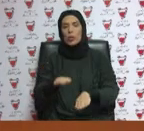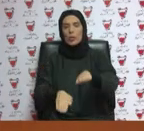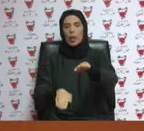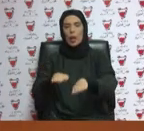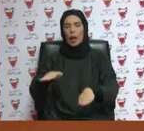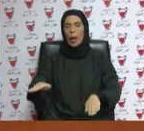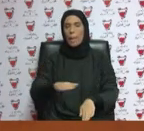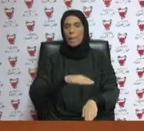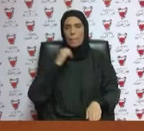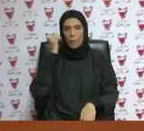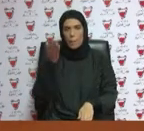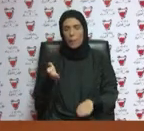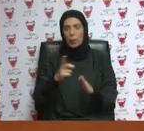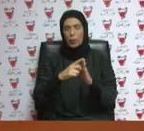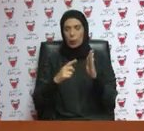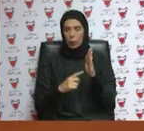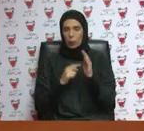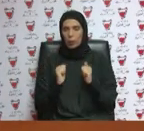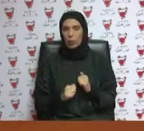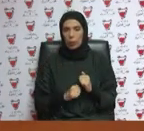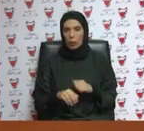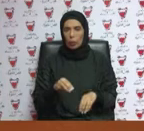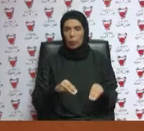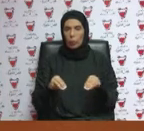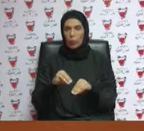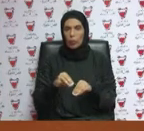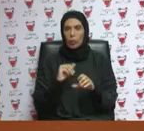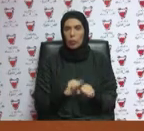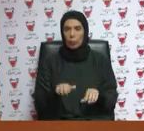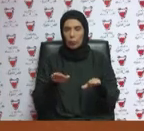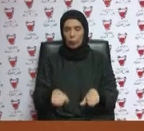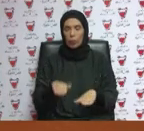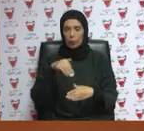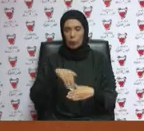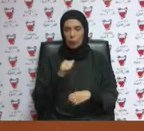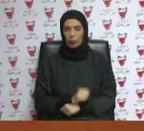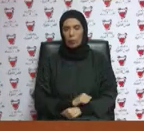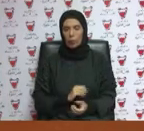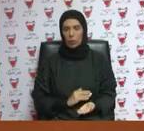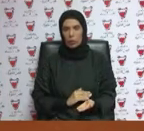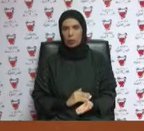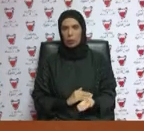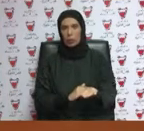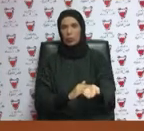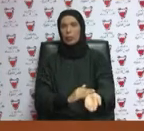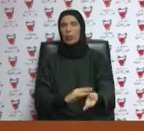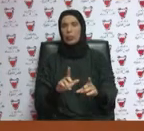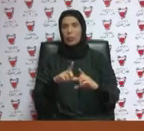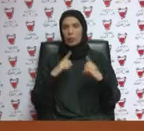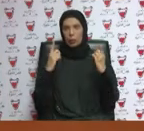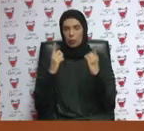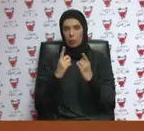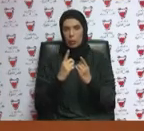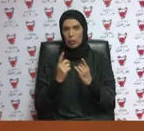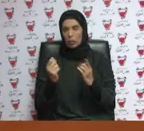بناء على الاقتراح بقانون بصيغته المعدل المقدم من مجلس النواب، اختار المجلس بأحالته إلى لجنة